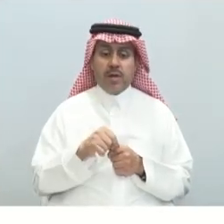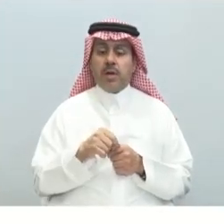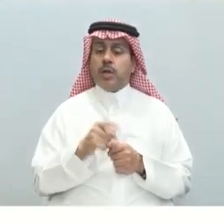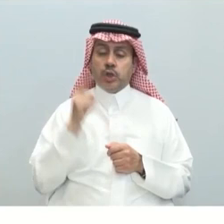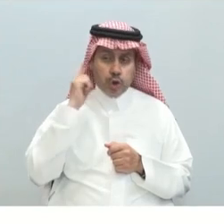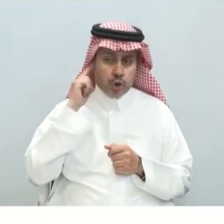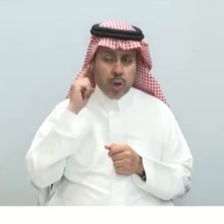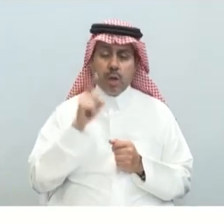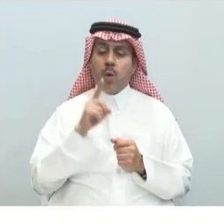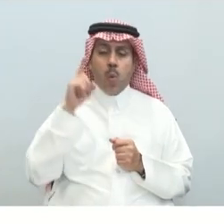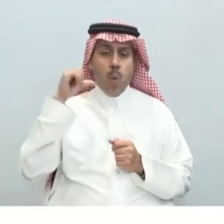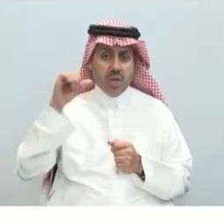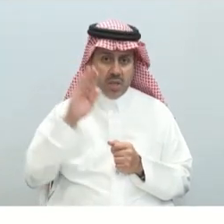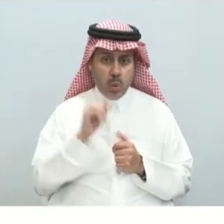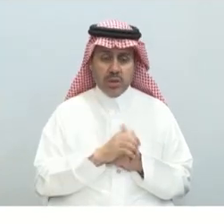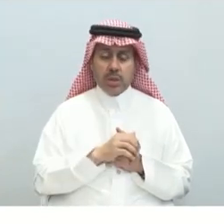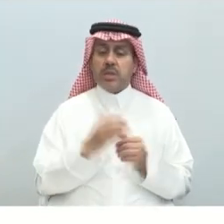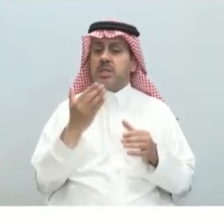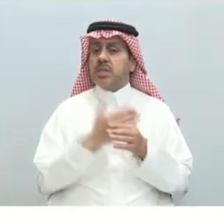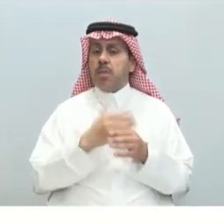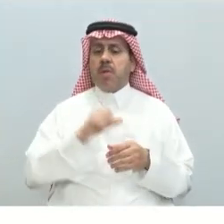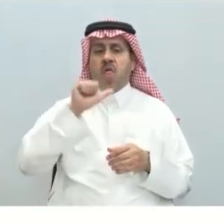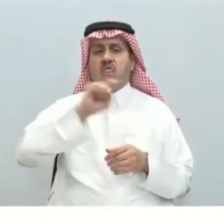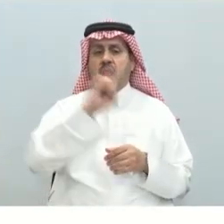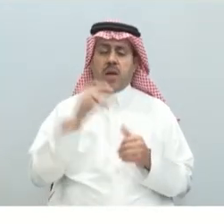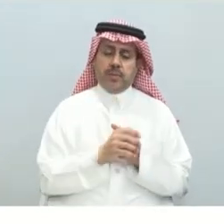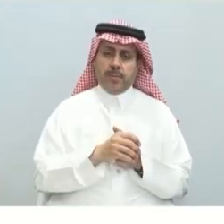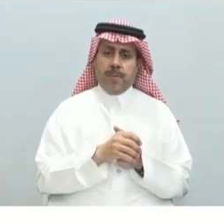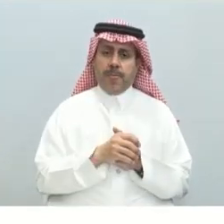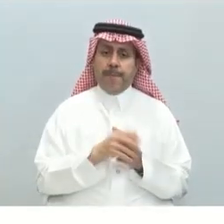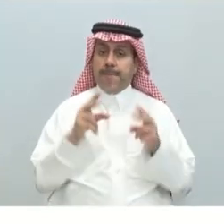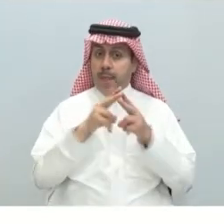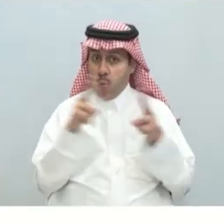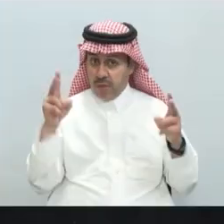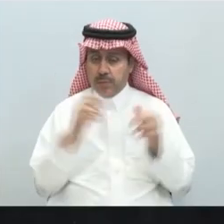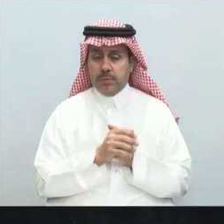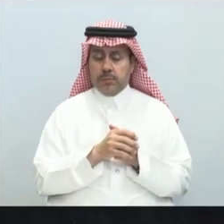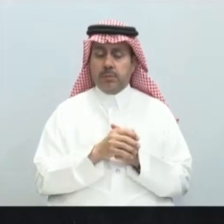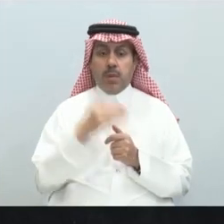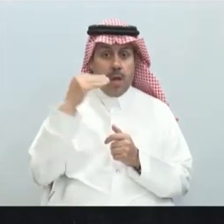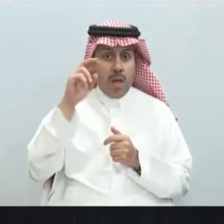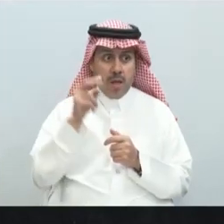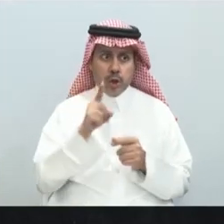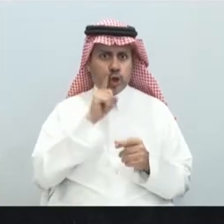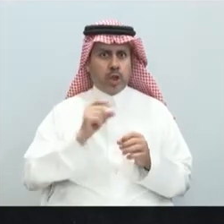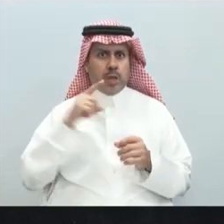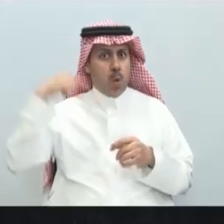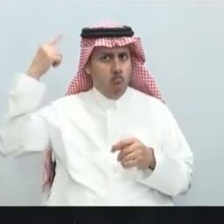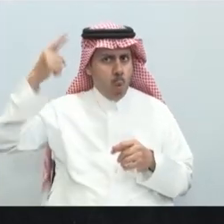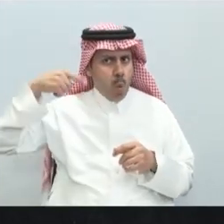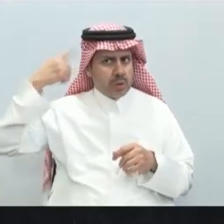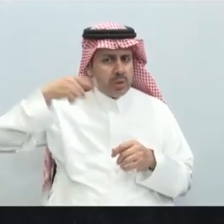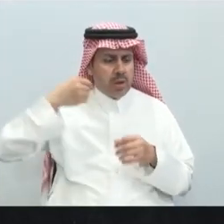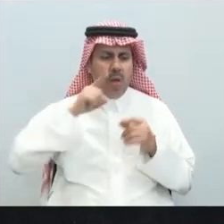الى وساوسه سبب للضلال وهذا واضح بحمد الله تعالى فالحذر كل الحذر من اتباع